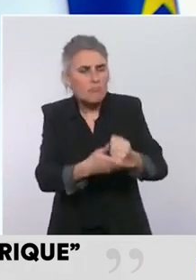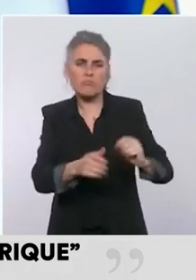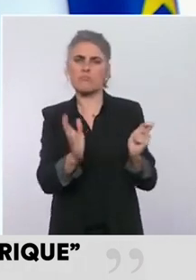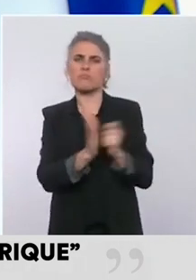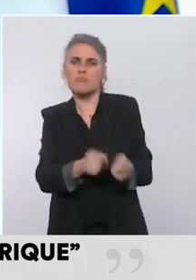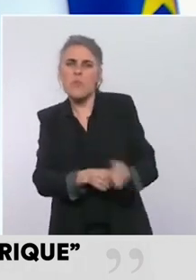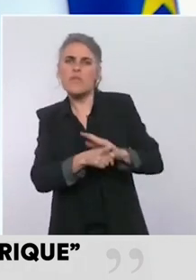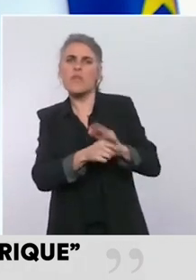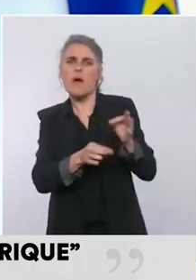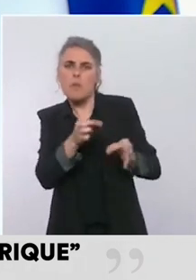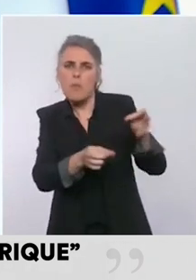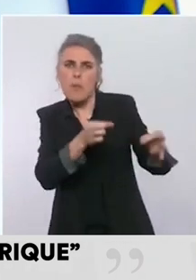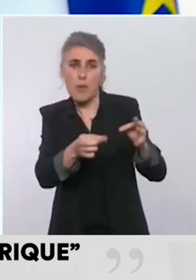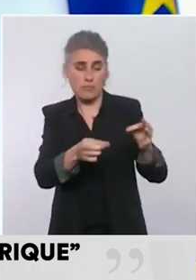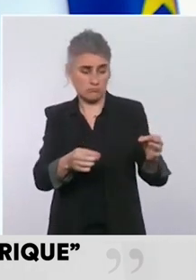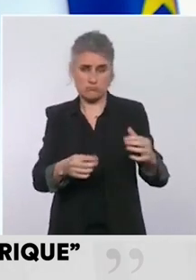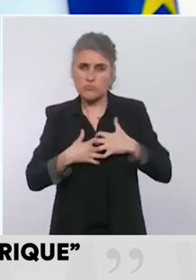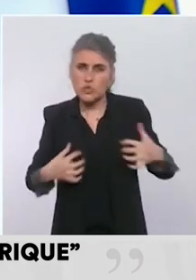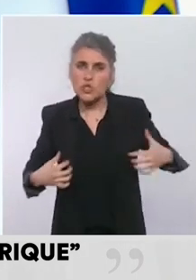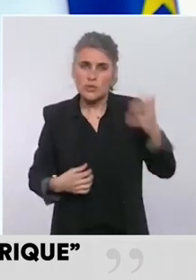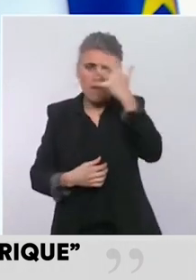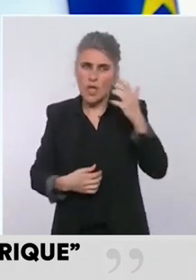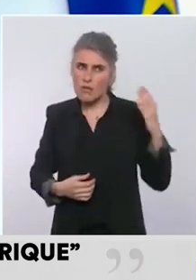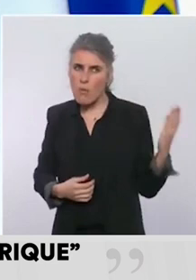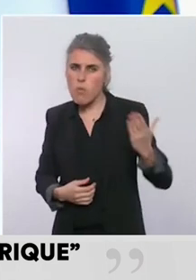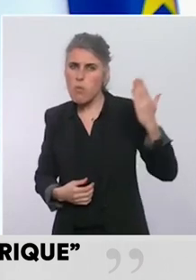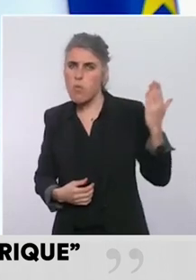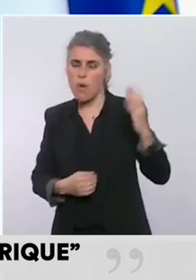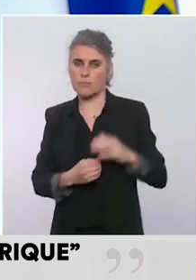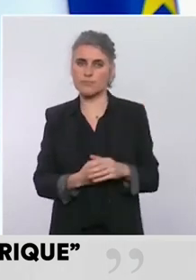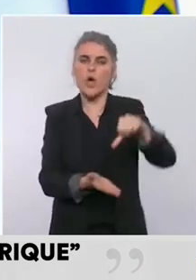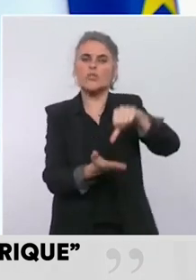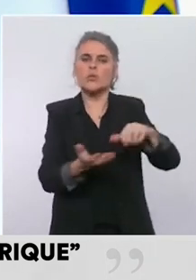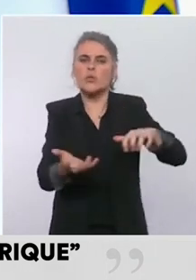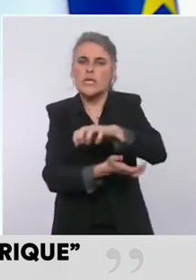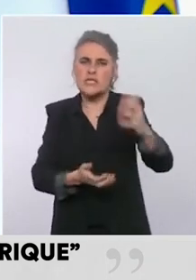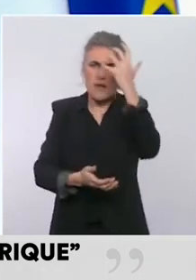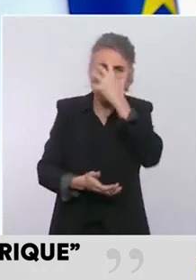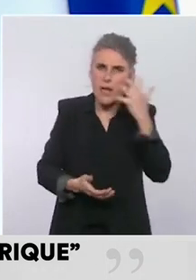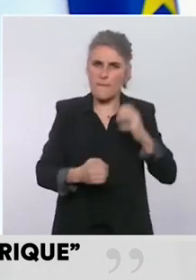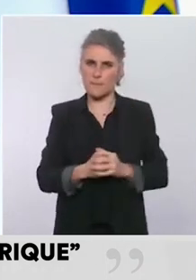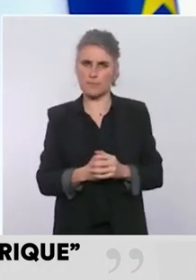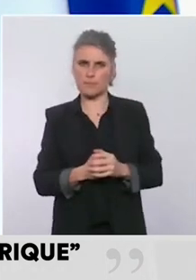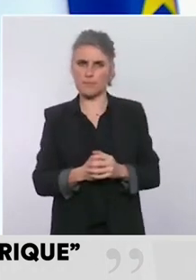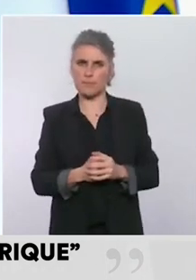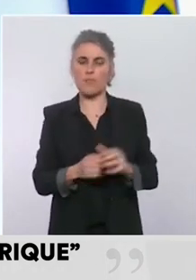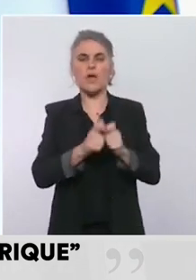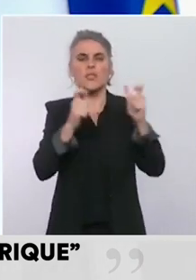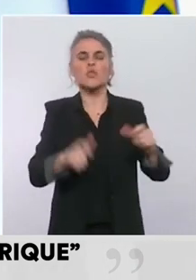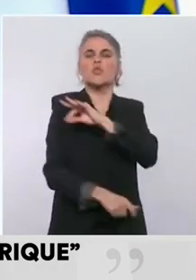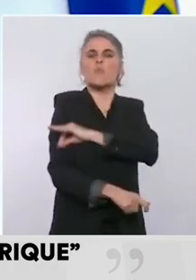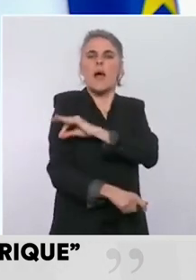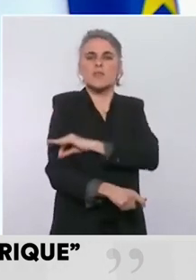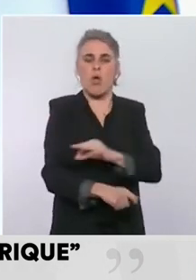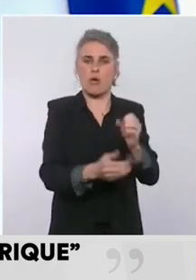Covid-19 l'excellence scientifique africaine, celle du Centre de crise africain, celle de l'Institut Pasteur de Dakar, celle de l'Institut national